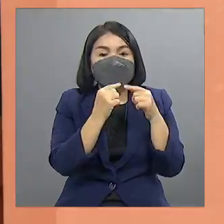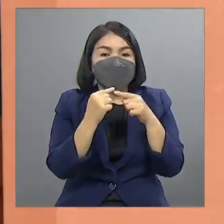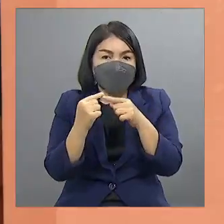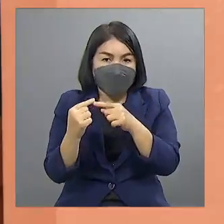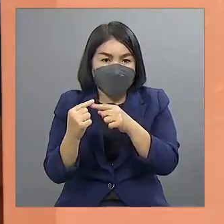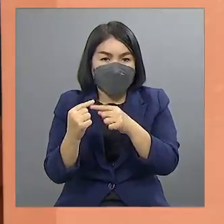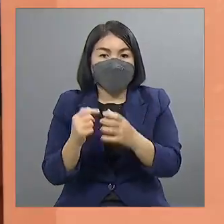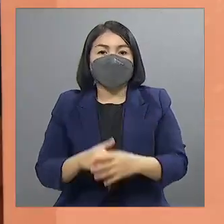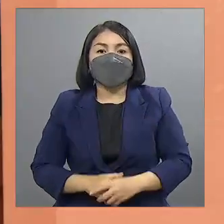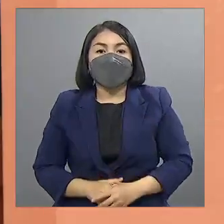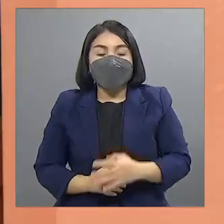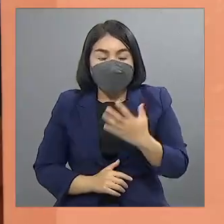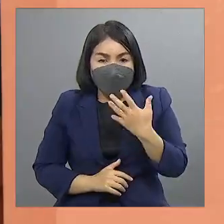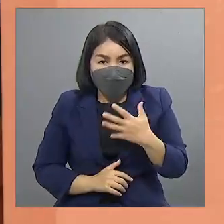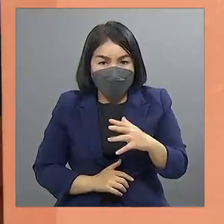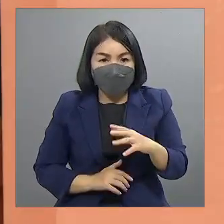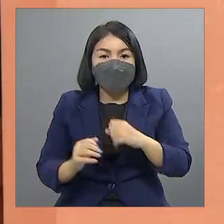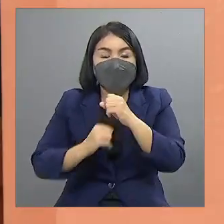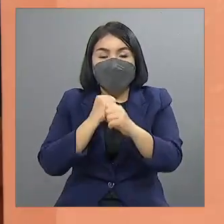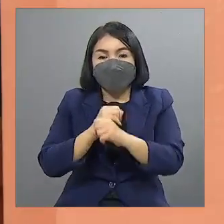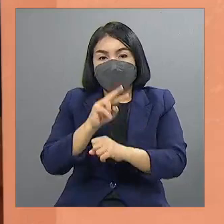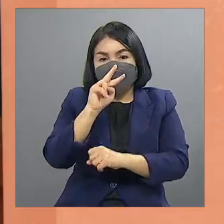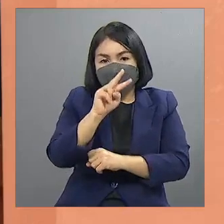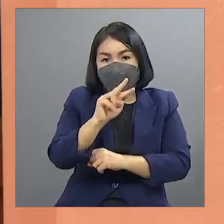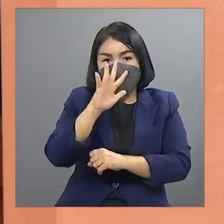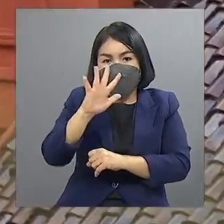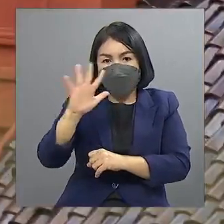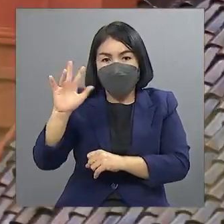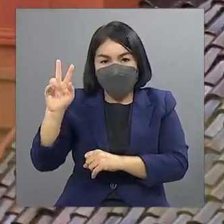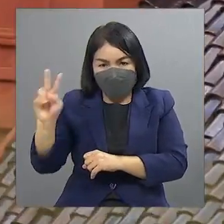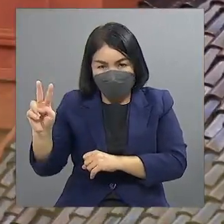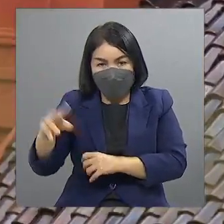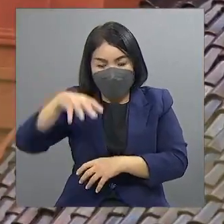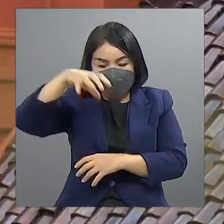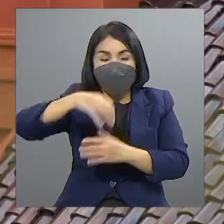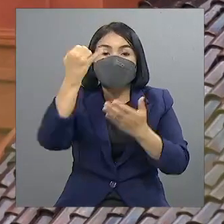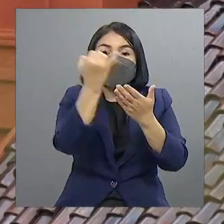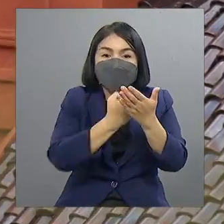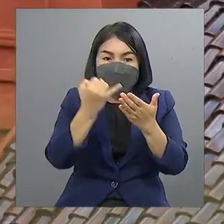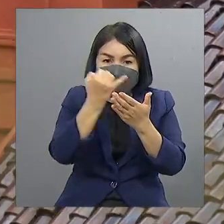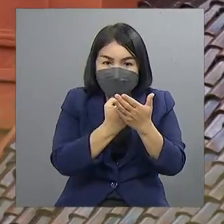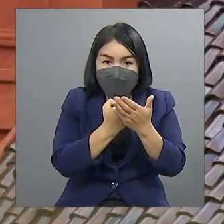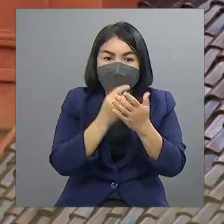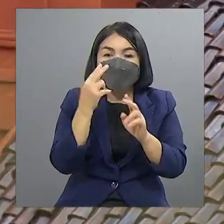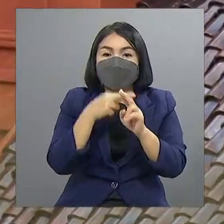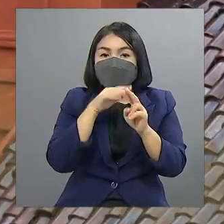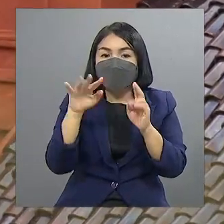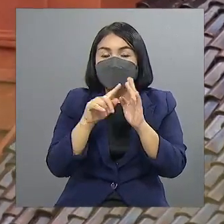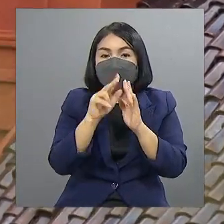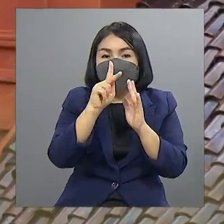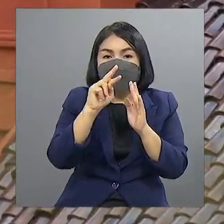ต่อมาในปีพุทธศักราช2552กรมศิลปากรสมัยนายเกรียงไกรสัมปัชลิตเป็นอธิบ